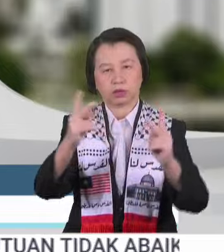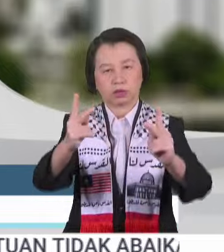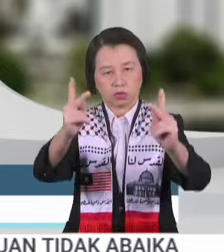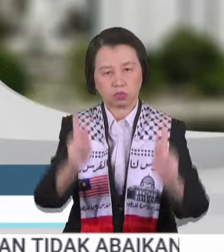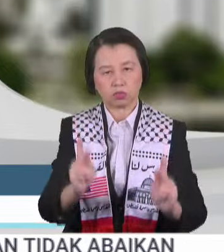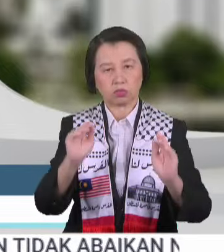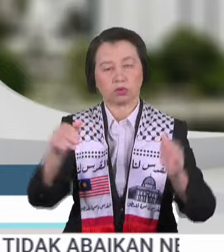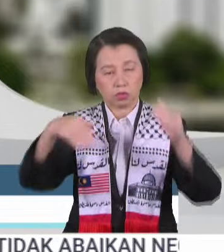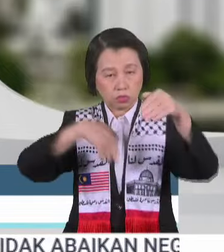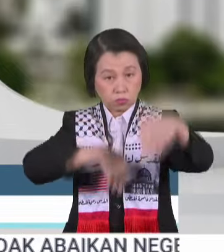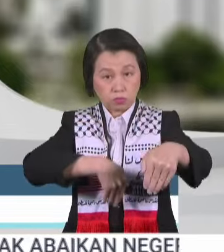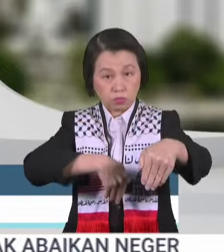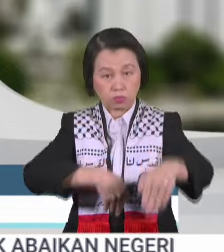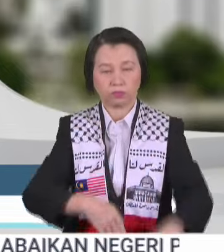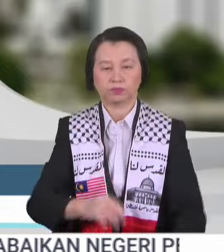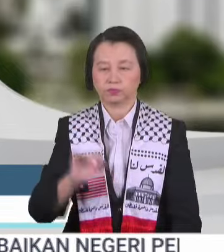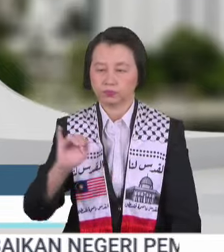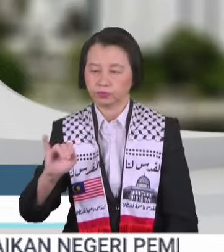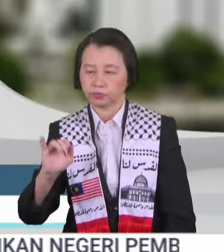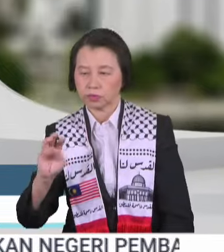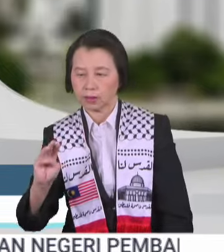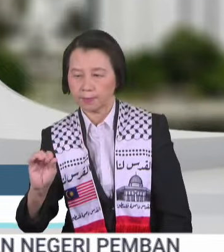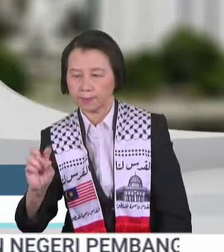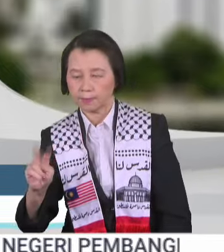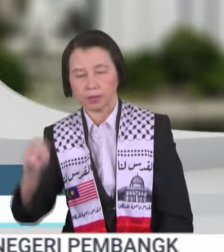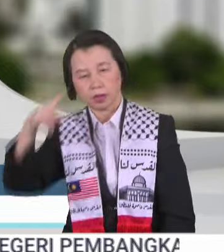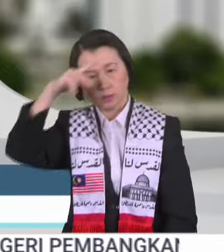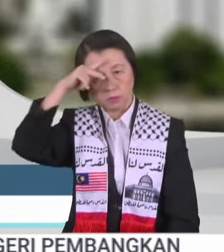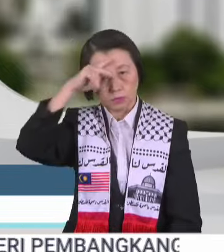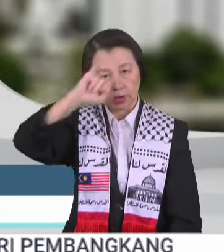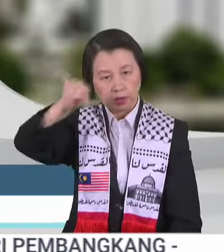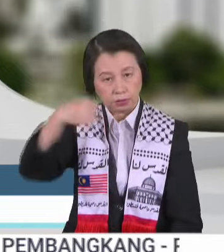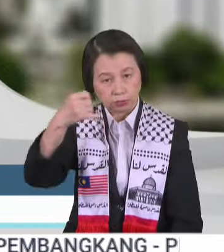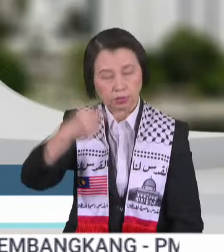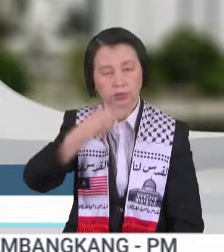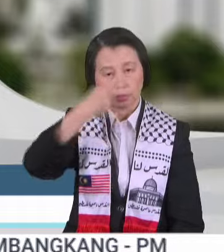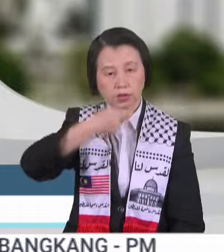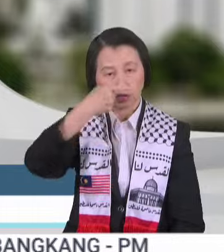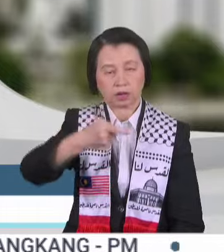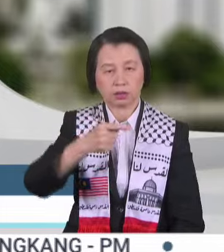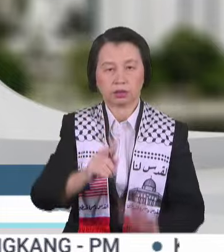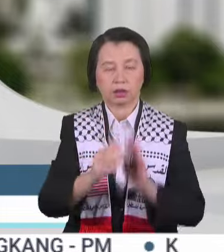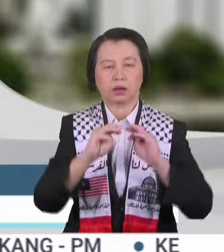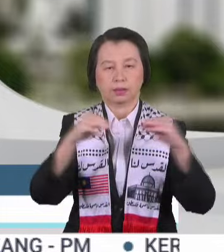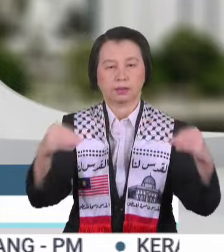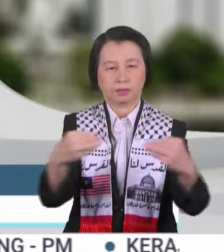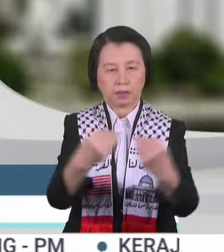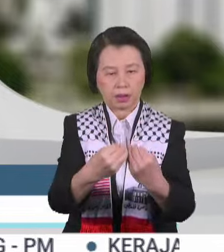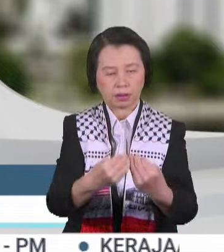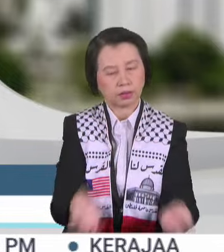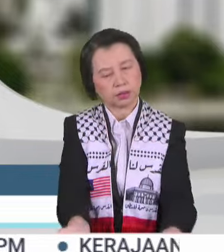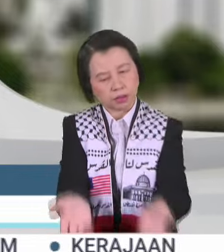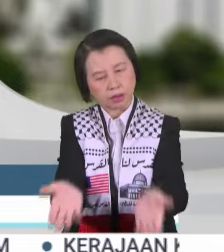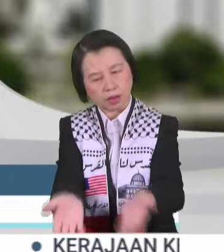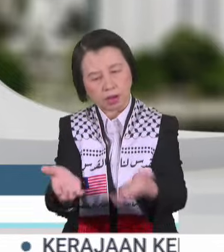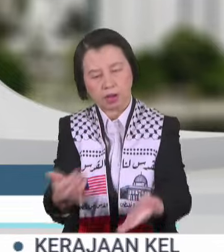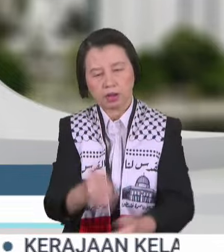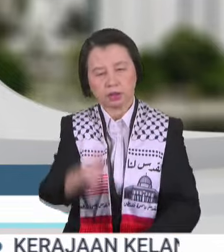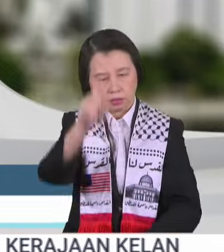Besar Masjid Tuanku Mizan Zainal Abidin Putrajaya, Nur Azamir Alias berkata, masyarakat sememangnya digalakkan